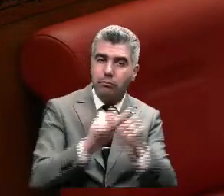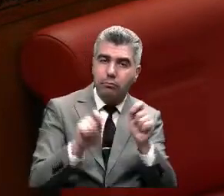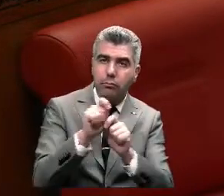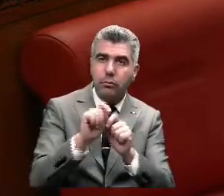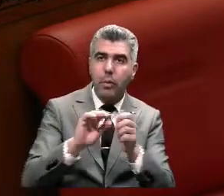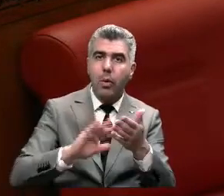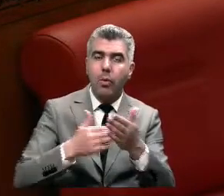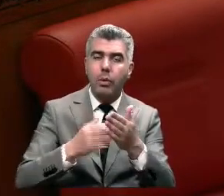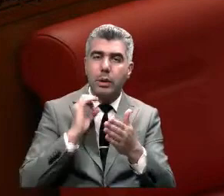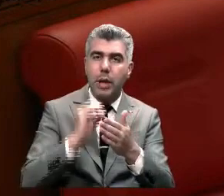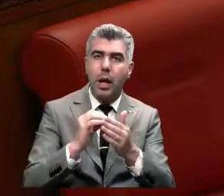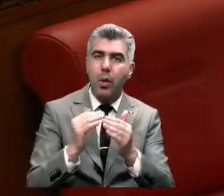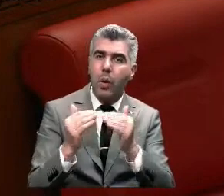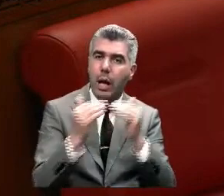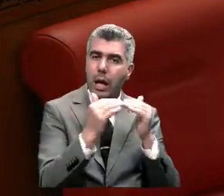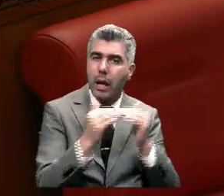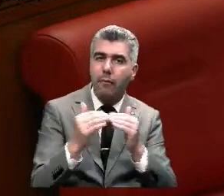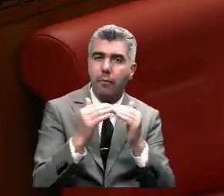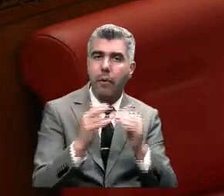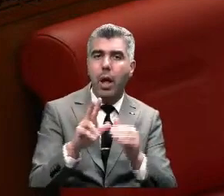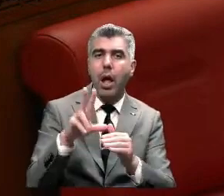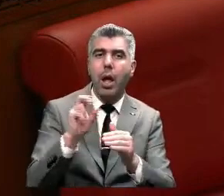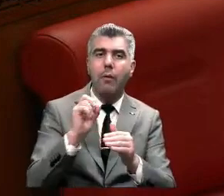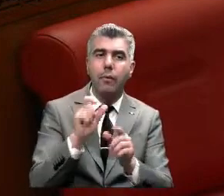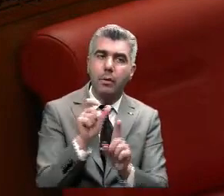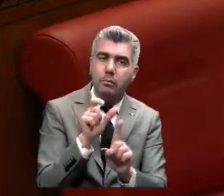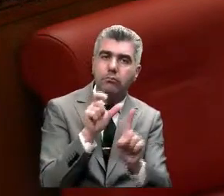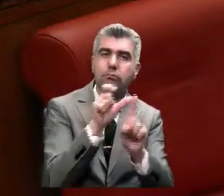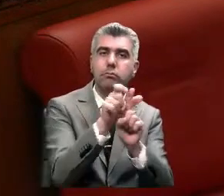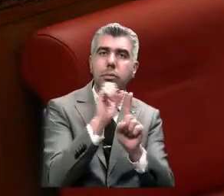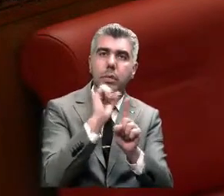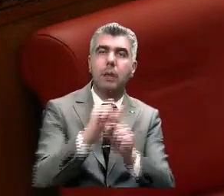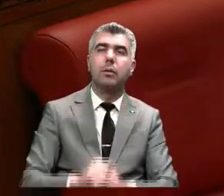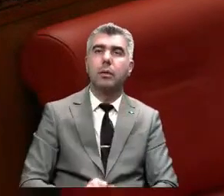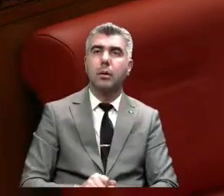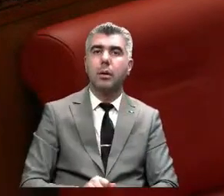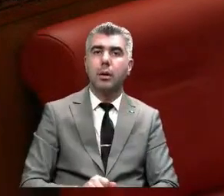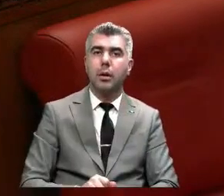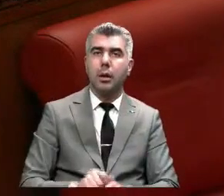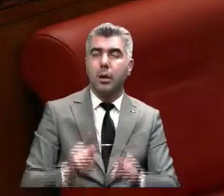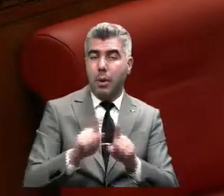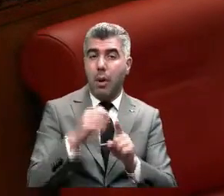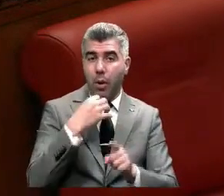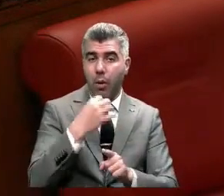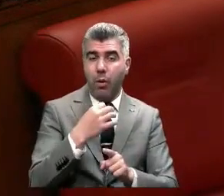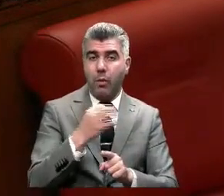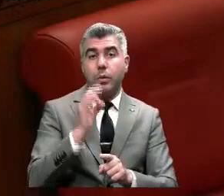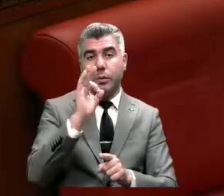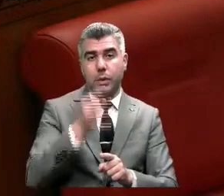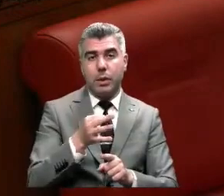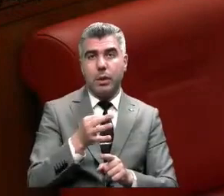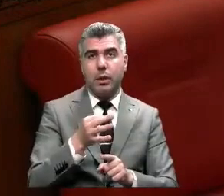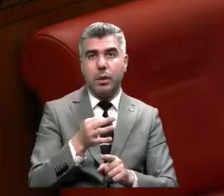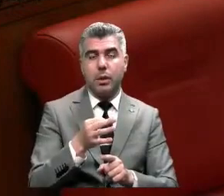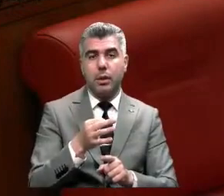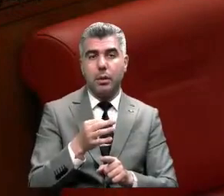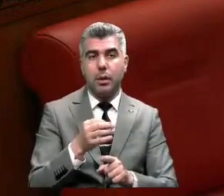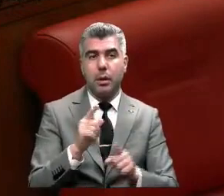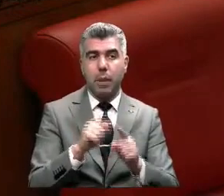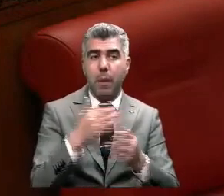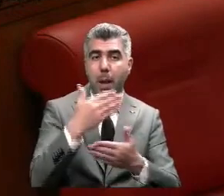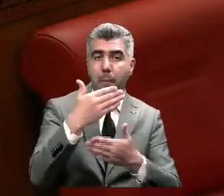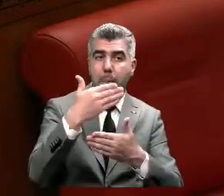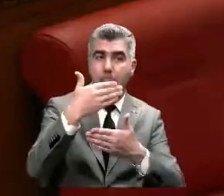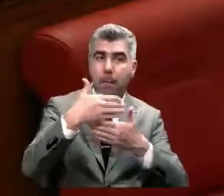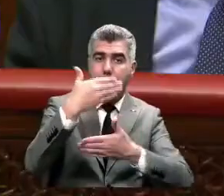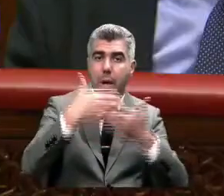وفق المعايير المتعارف عليها في المحافظة على المآثر التاريخية. هو شيء في غاية الدقة، ماشي البني ديال